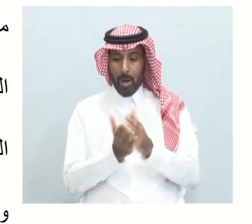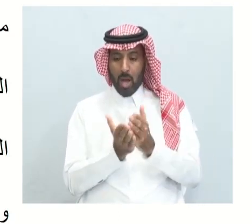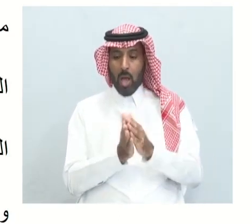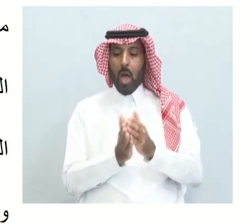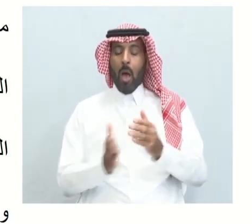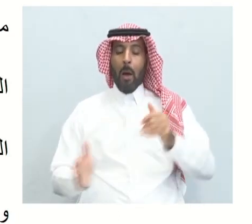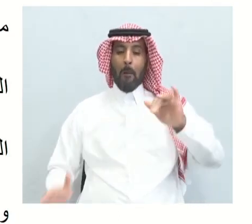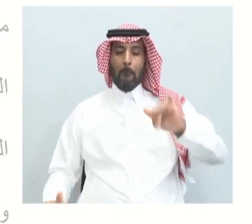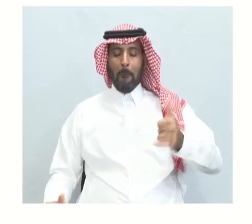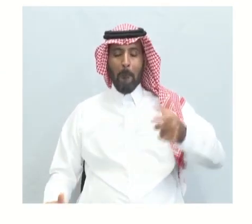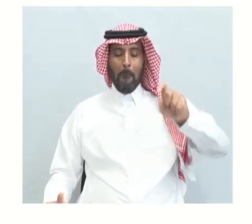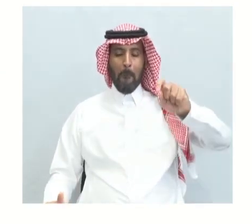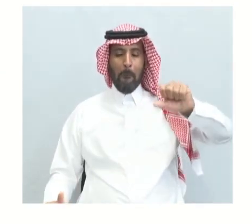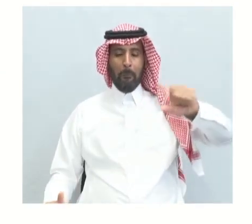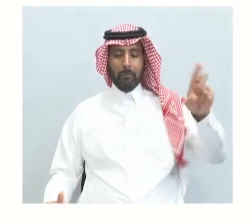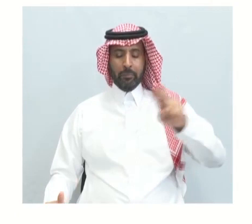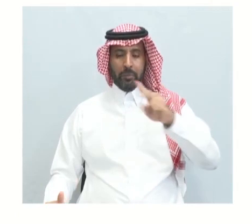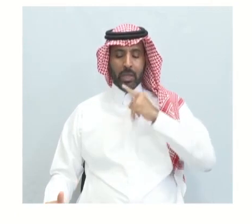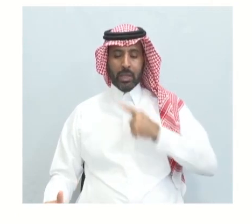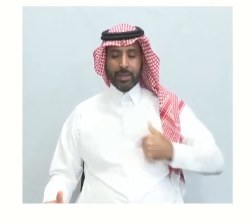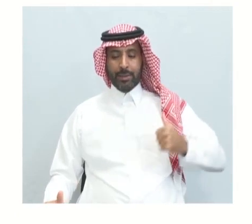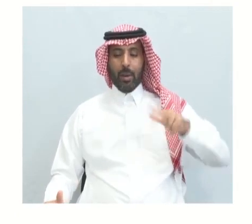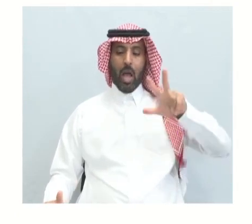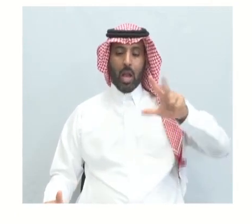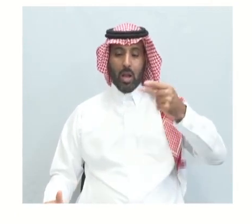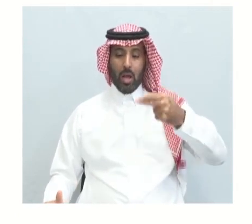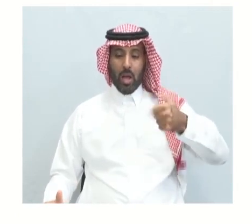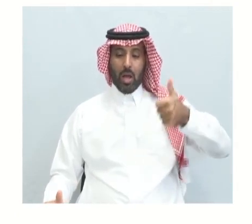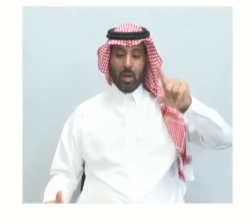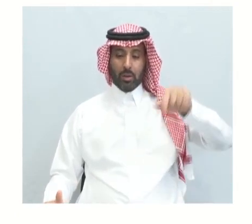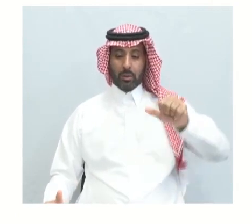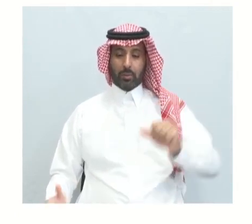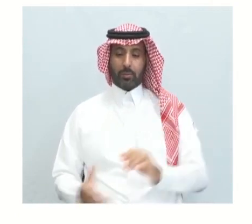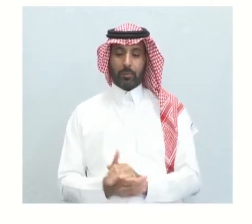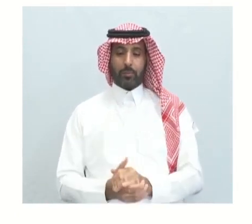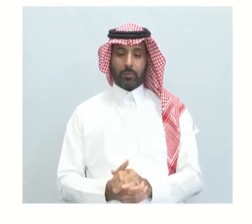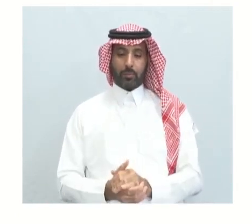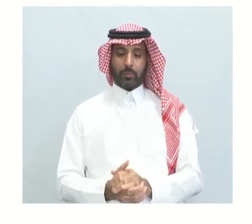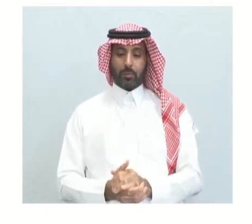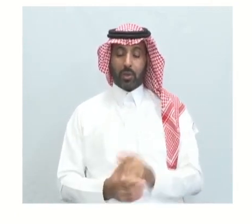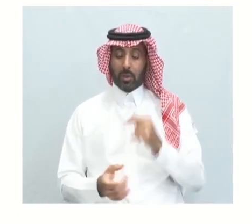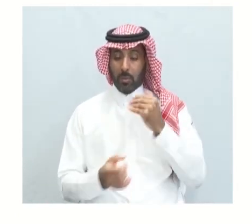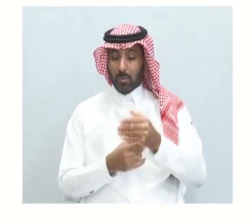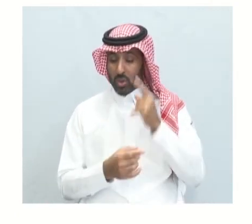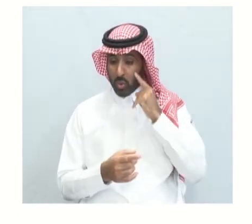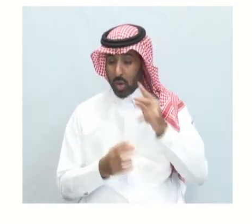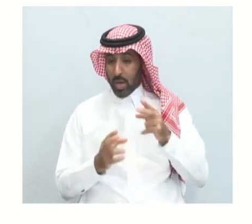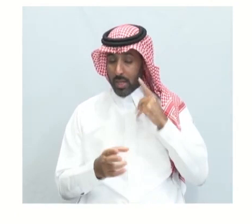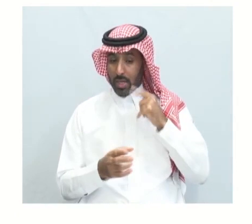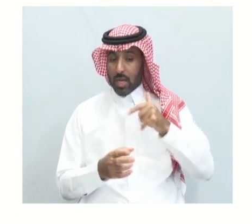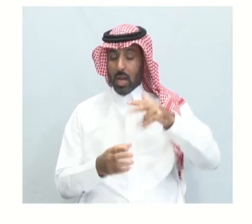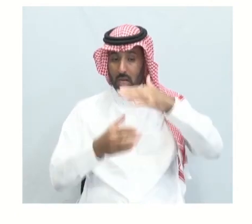اسم العارض ويعتبر اعزائي الطلبه مشروع القديه الذي